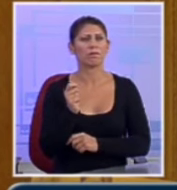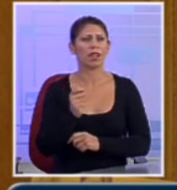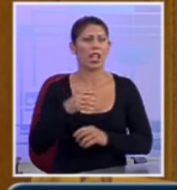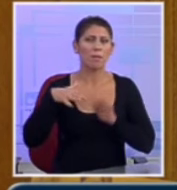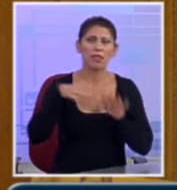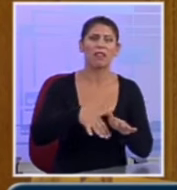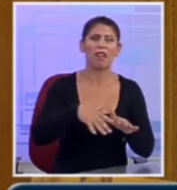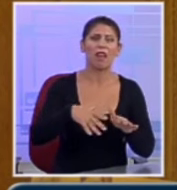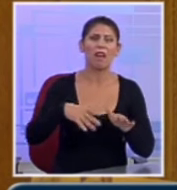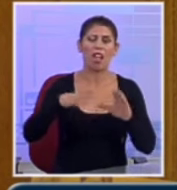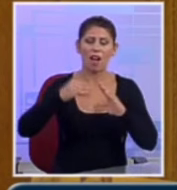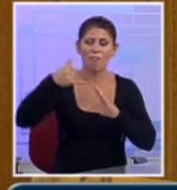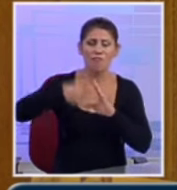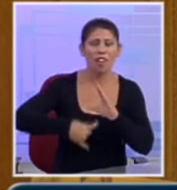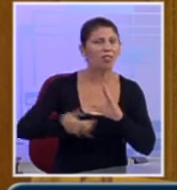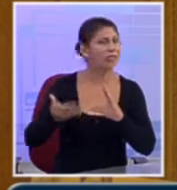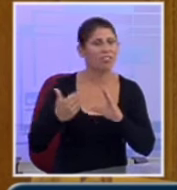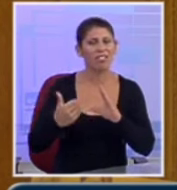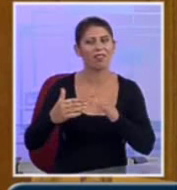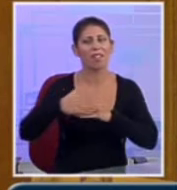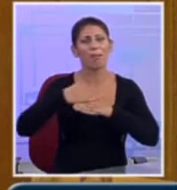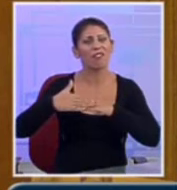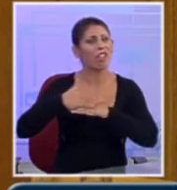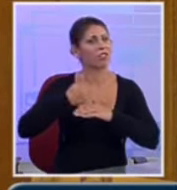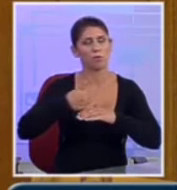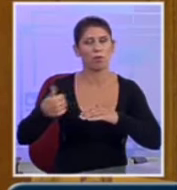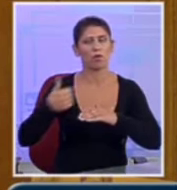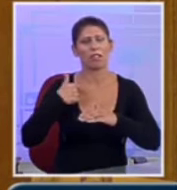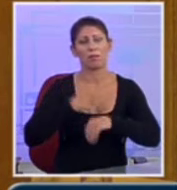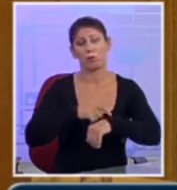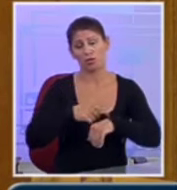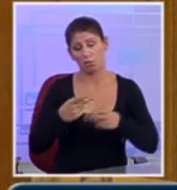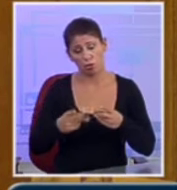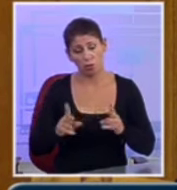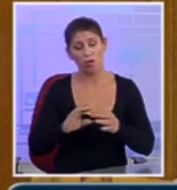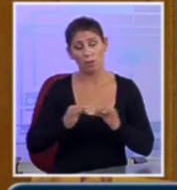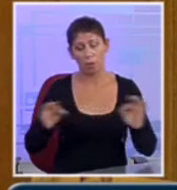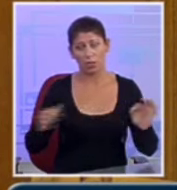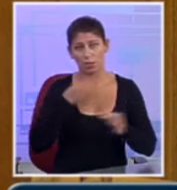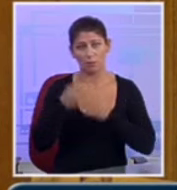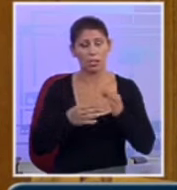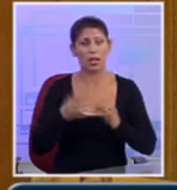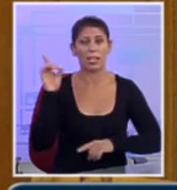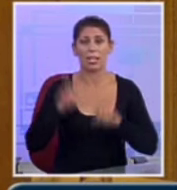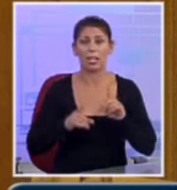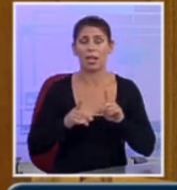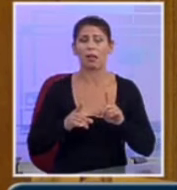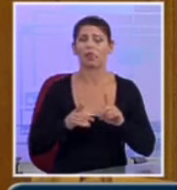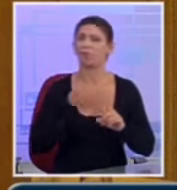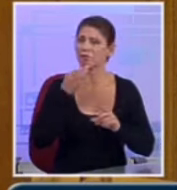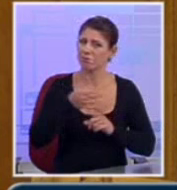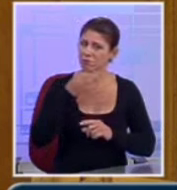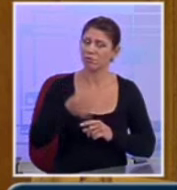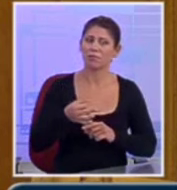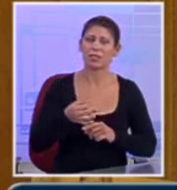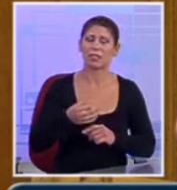επιφανειακή. Δεν επιτρέπει ο χρόνος να αναφερθώ αναλυτικά. Επειδή όμως έγιναν κάποια σχόλια για τις τράπεζες και από τον